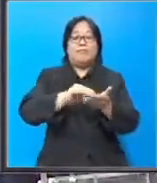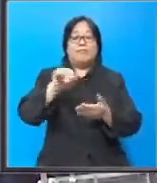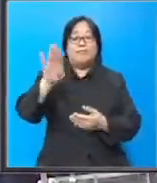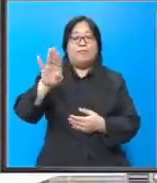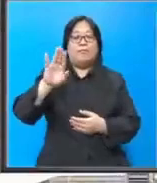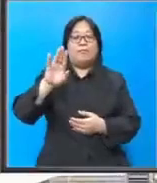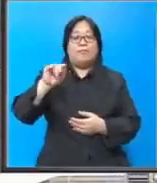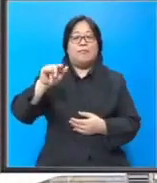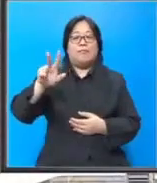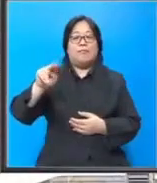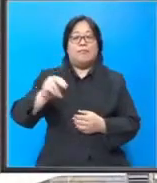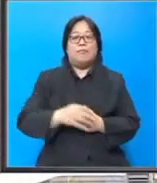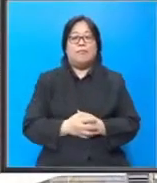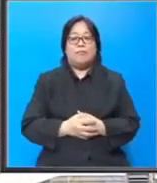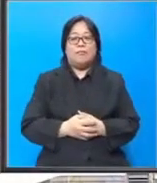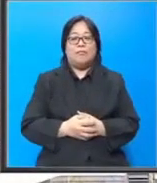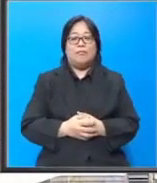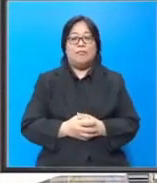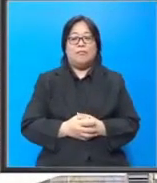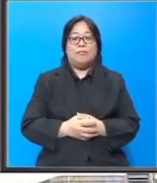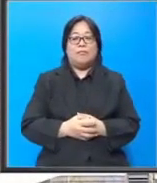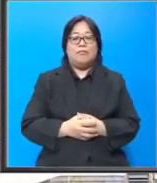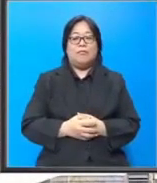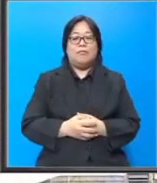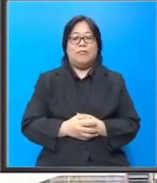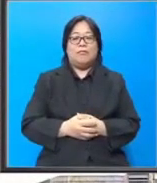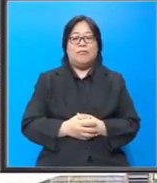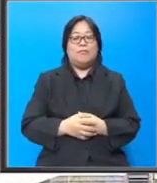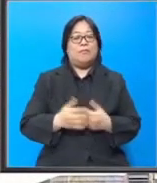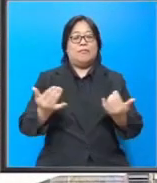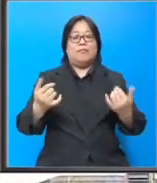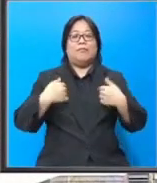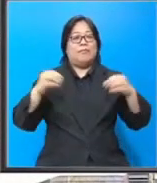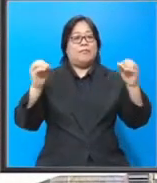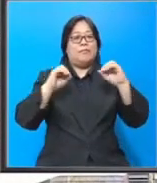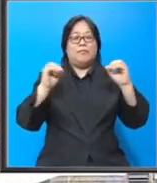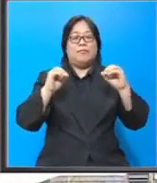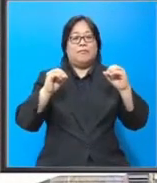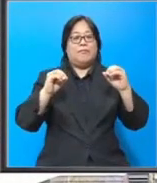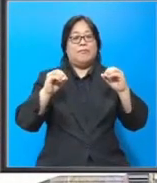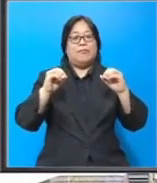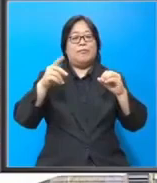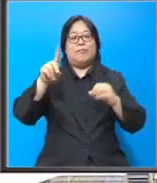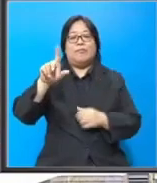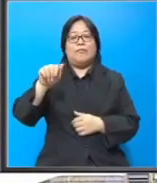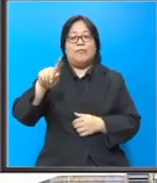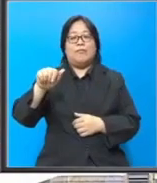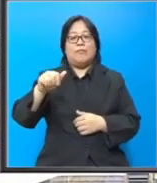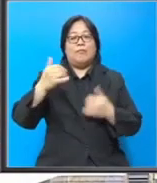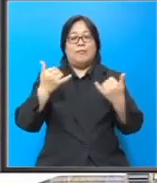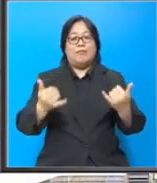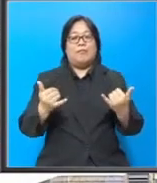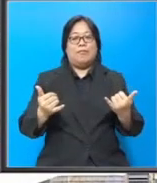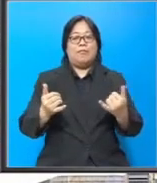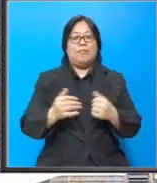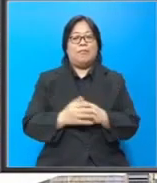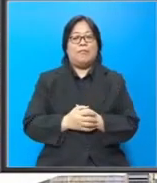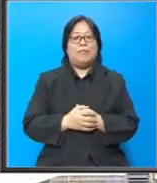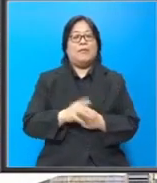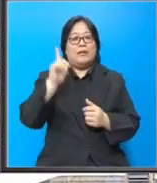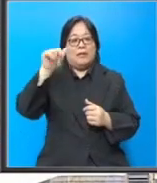dukun sekali sebelum tidak ada promo terbaik that ataupun papan tua seakan buat